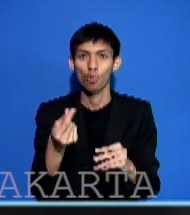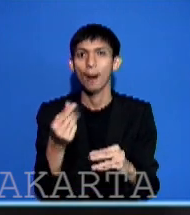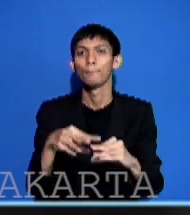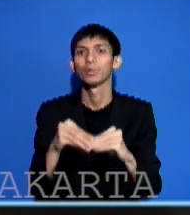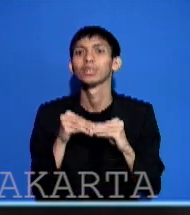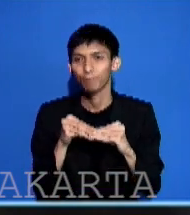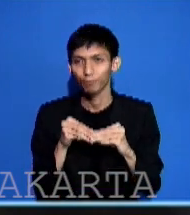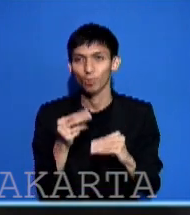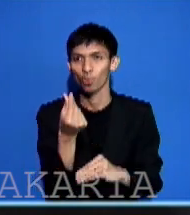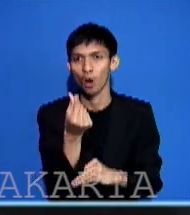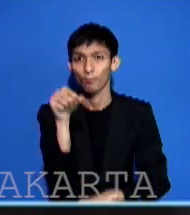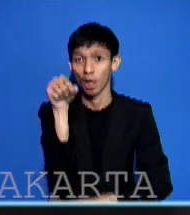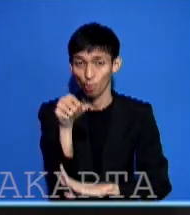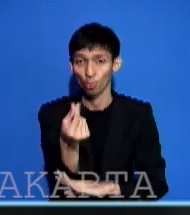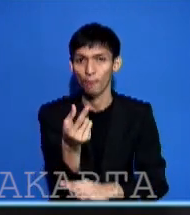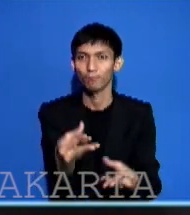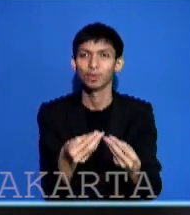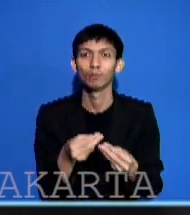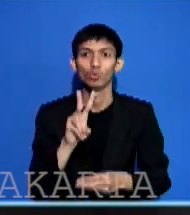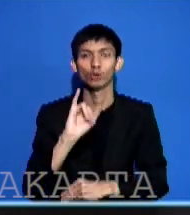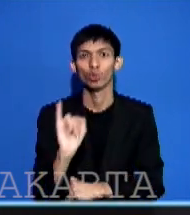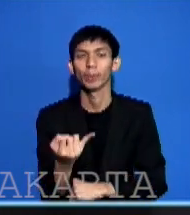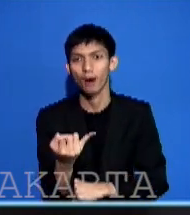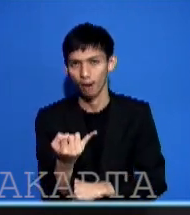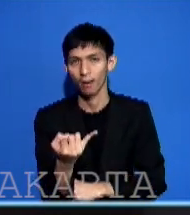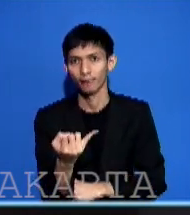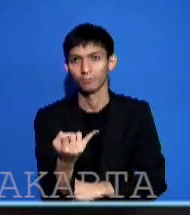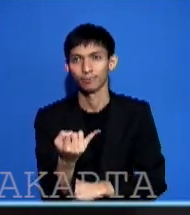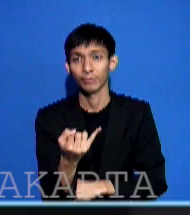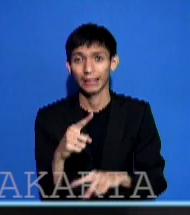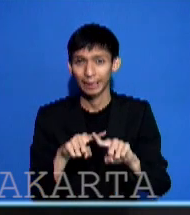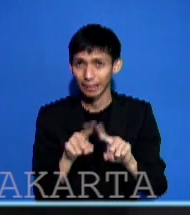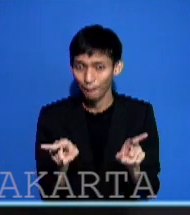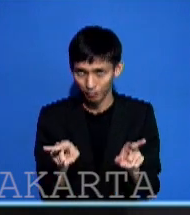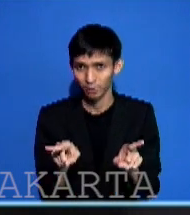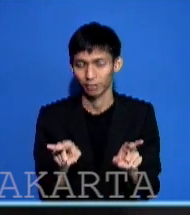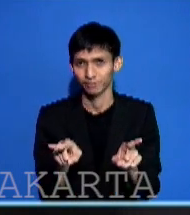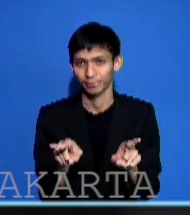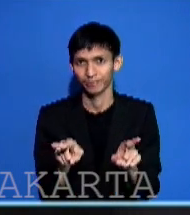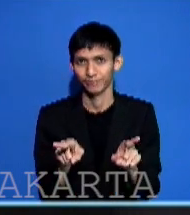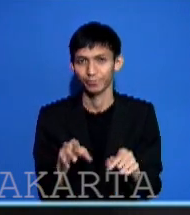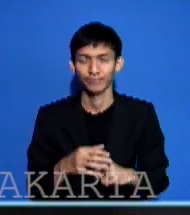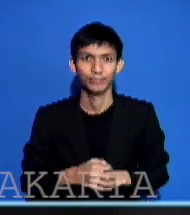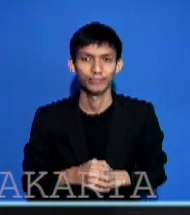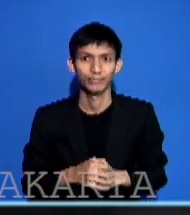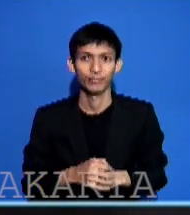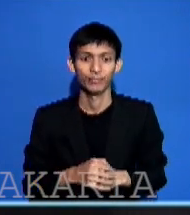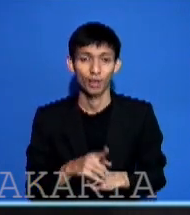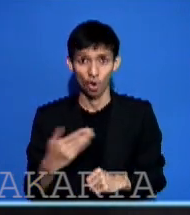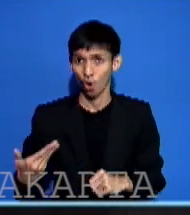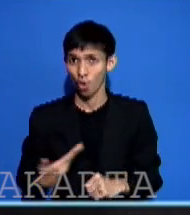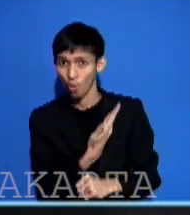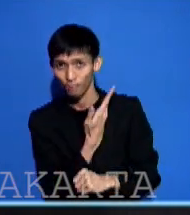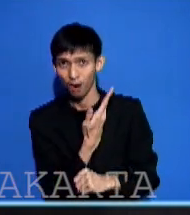kepada pelaku sebesar 2 juta rupiah. Namun, menurut keterangan korban, korban telah